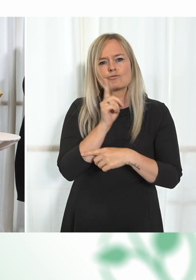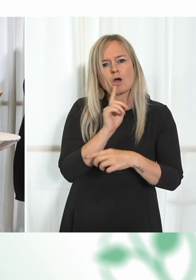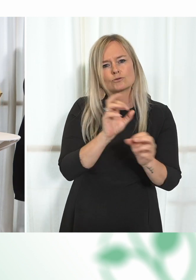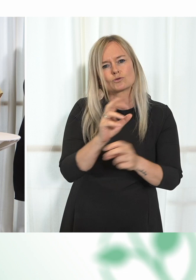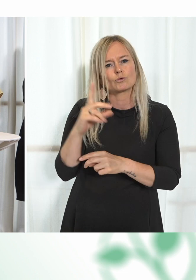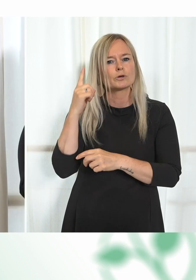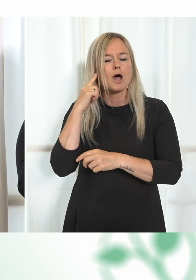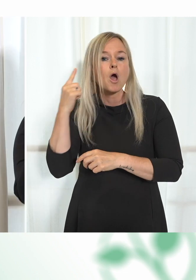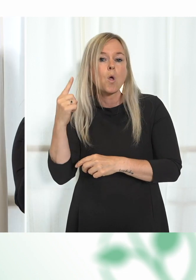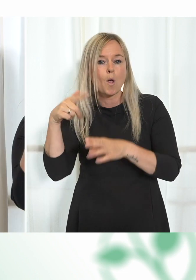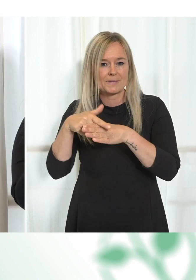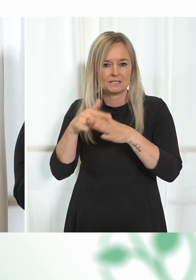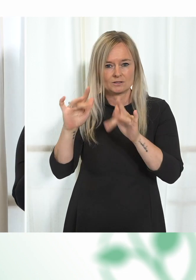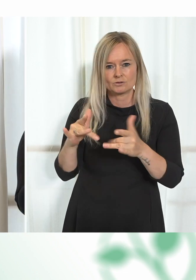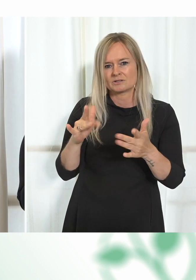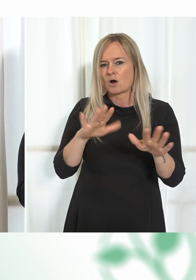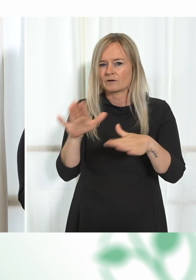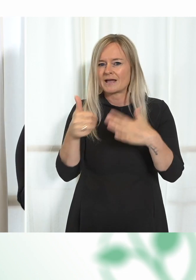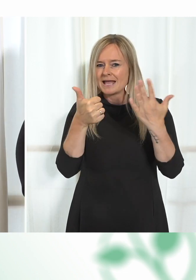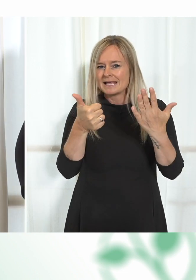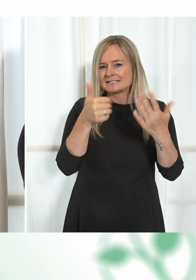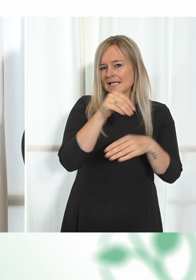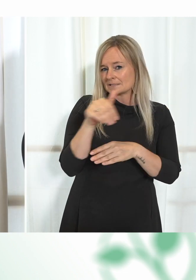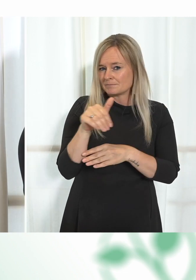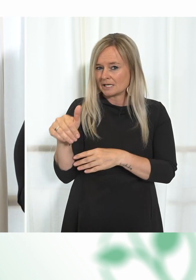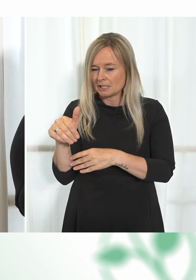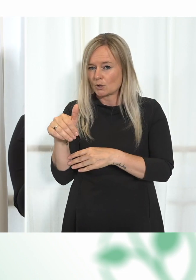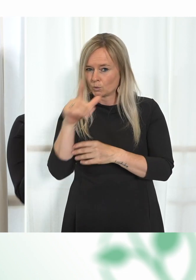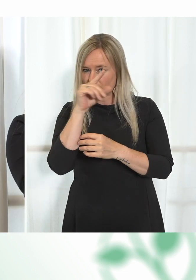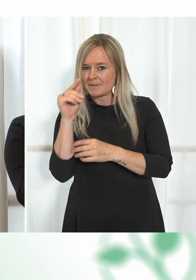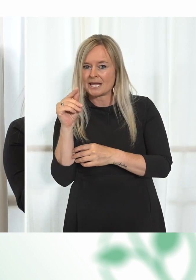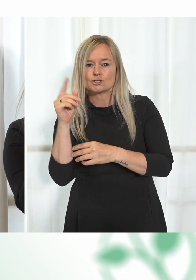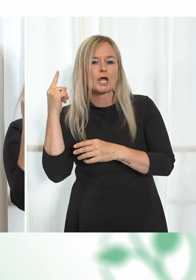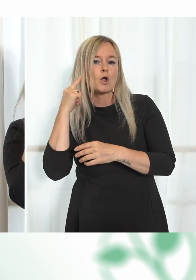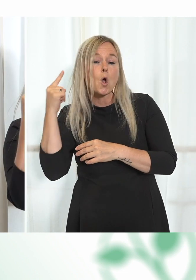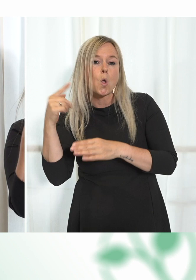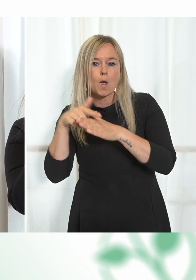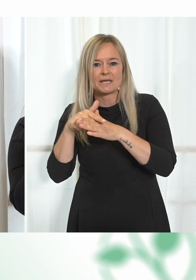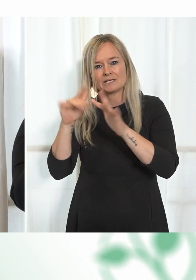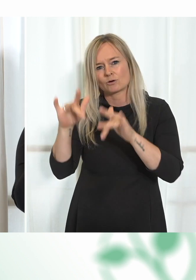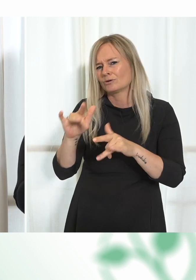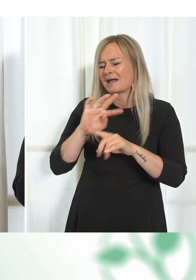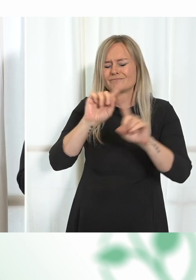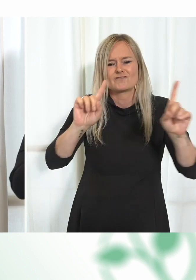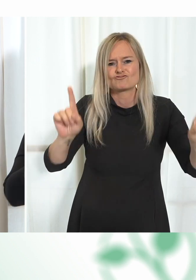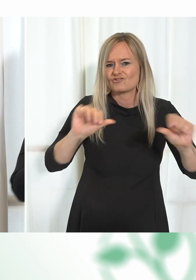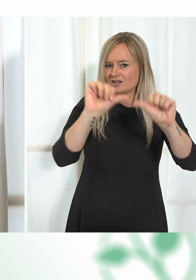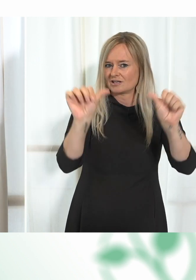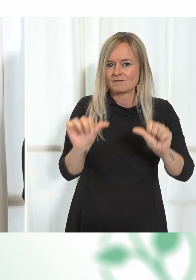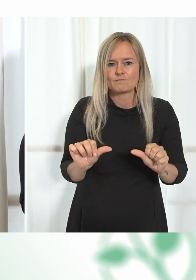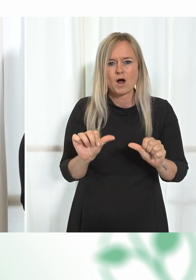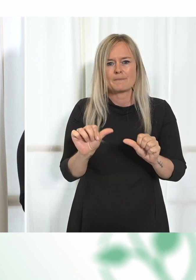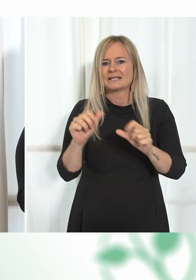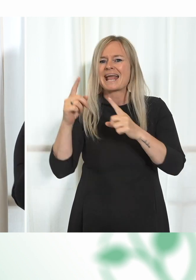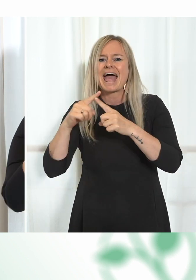in Österreich sind ca. 1,6 Millionen Menschen, die eine Hörbeeinträchtigung haben. Das sind verschiedene Formen wie